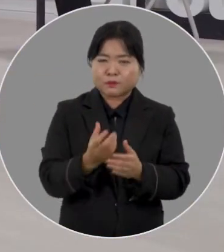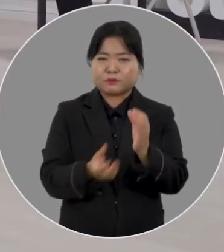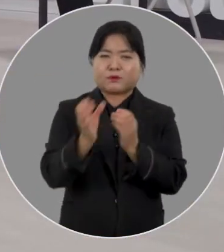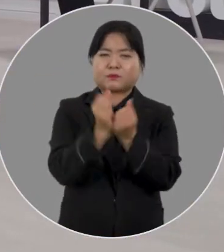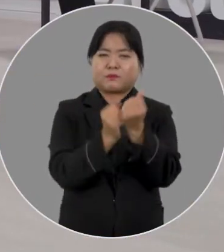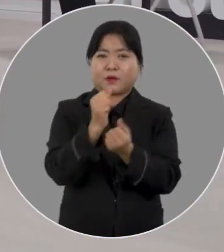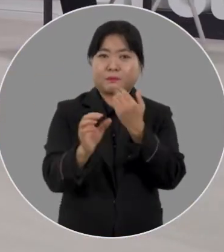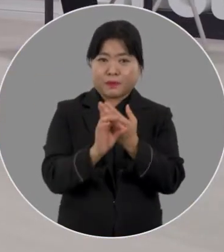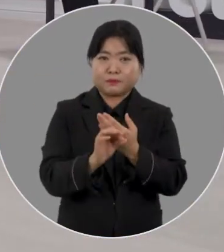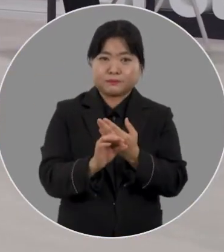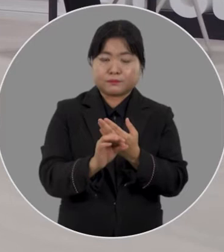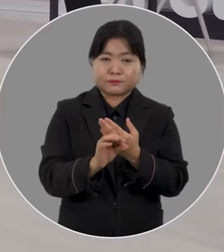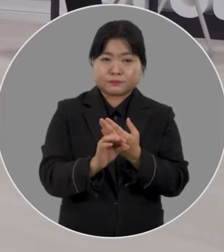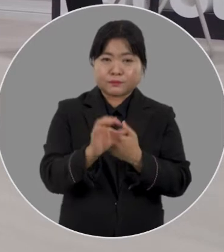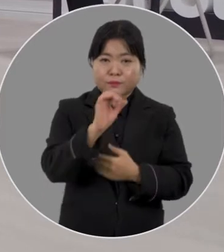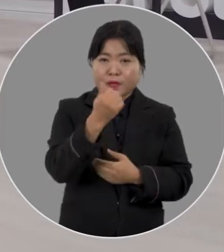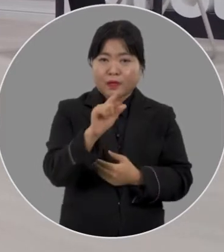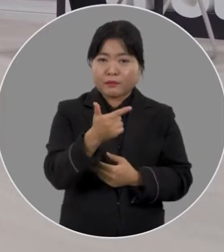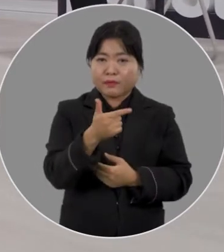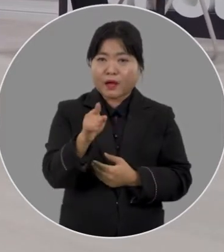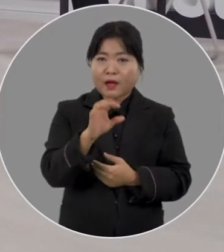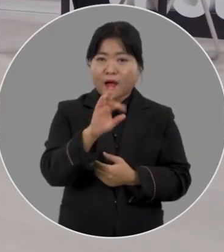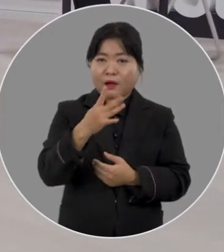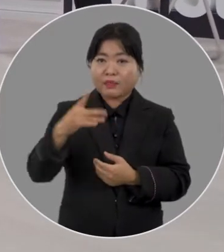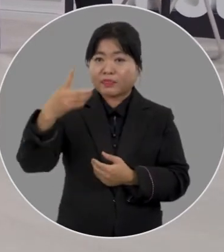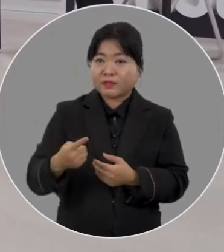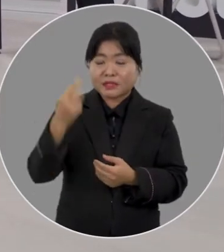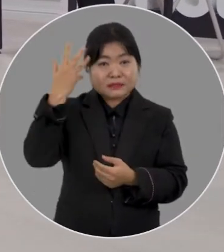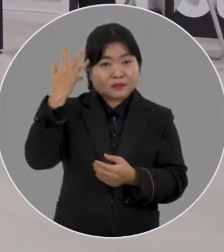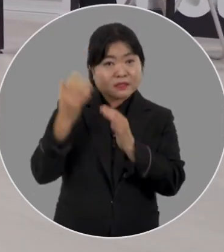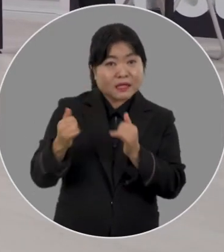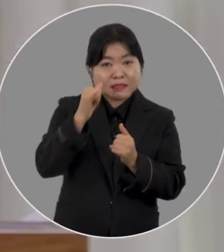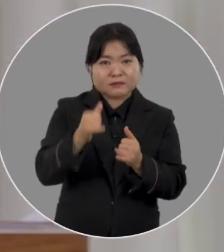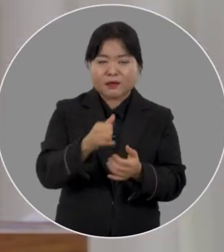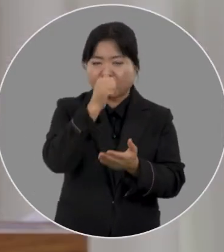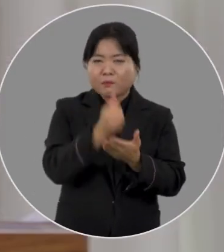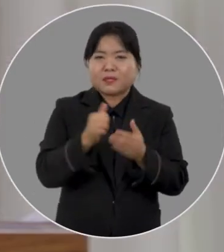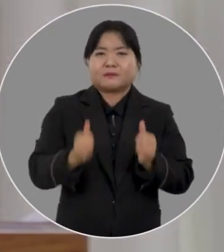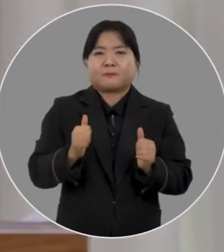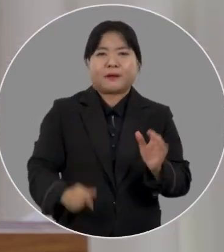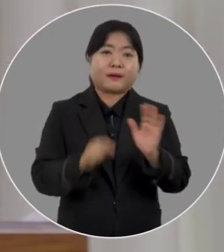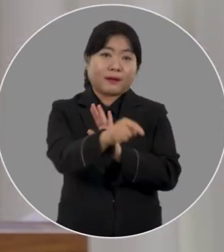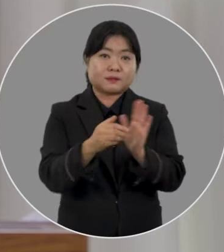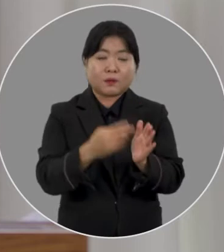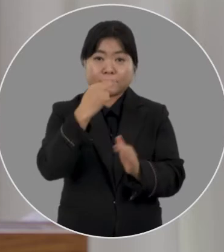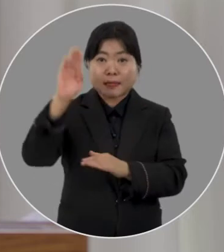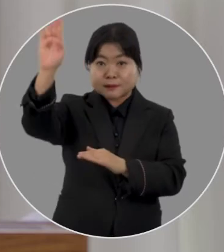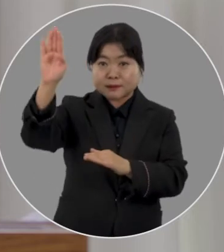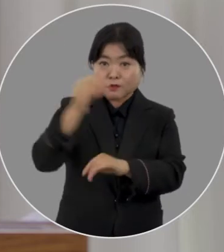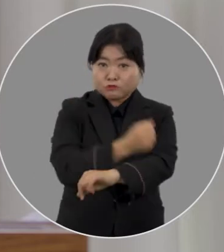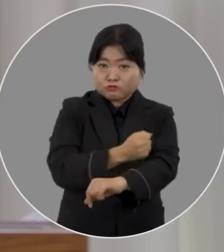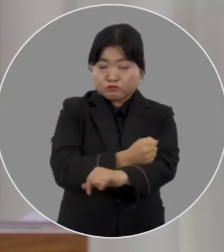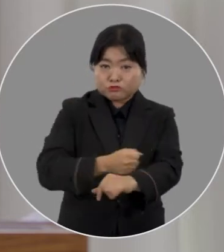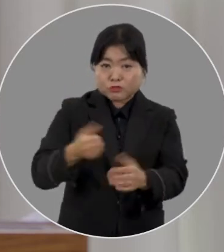덧붙여서 이제 그 한나 아렌트라는 철학자가 있는데 그분이 이제 전범 재판을 가서 나치에 부역을 했던 사람인